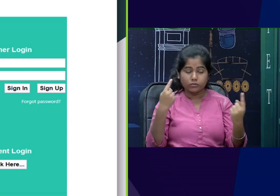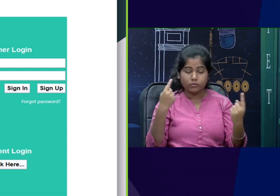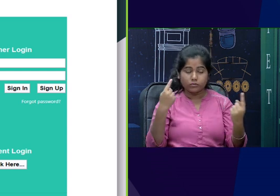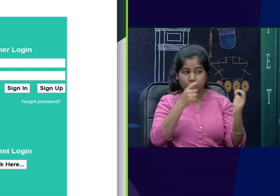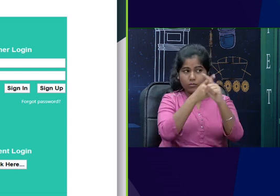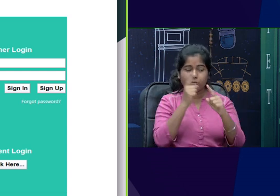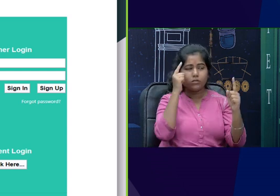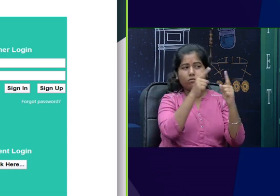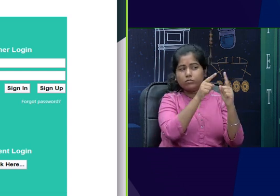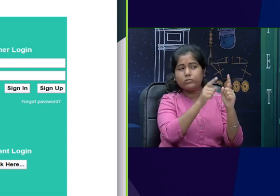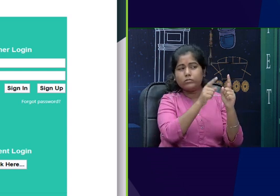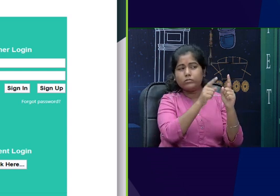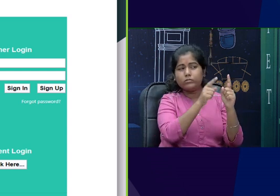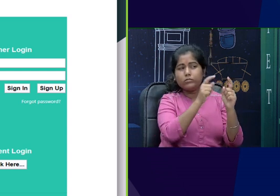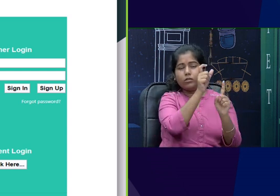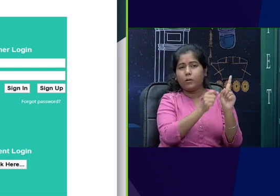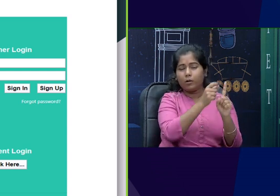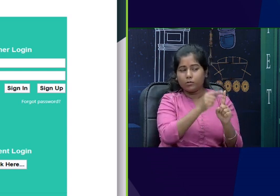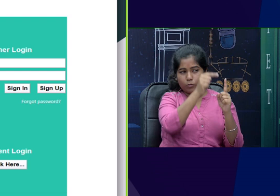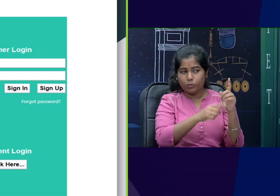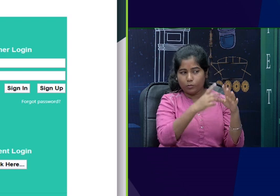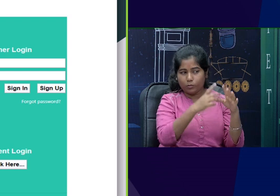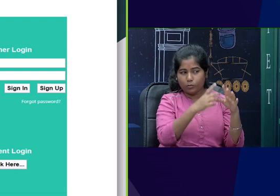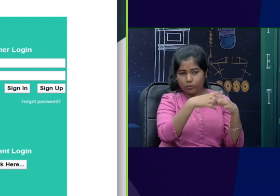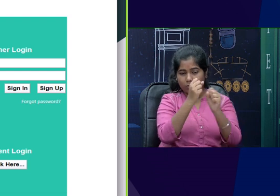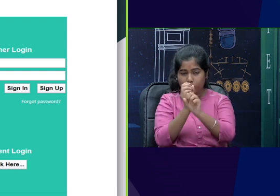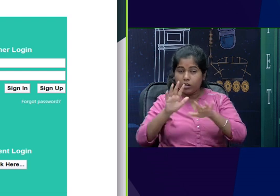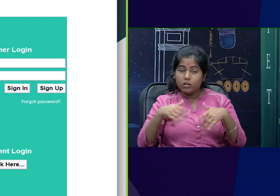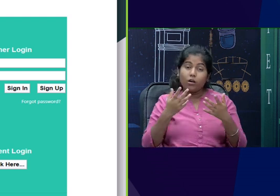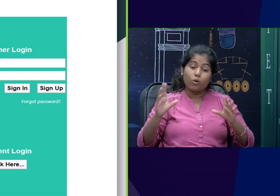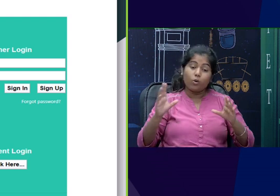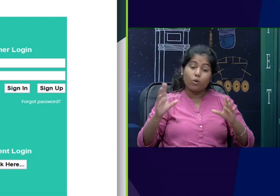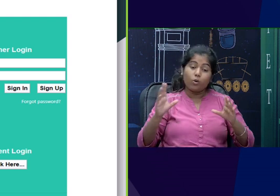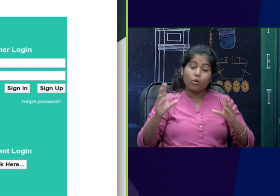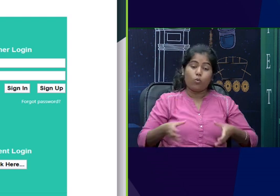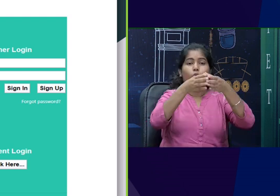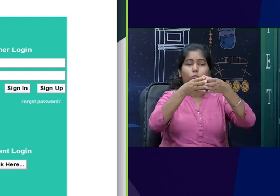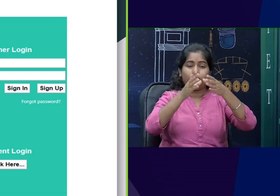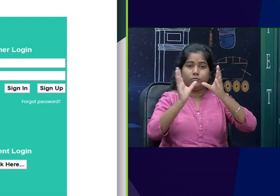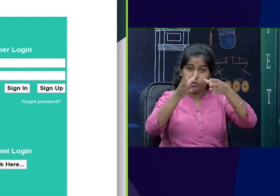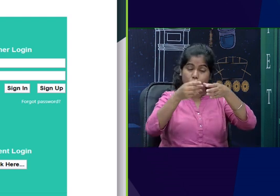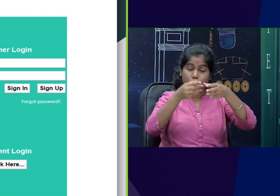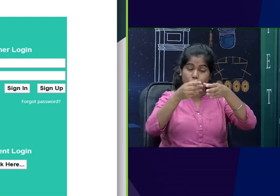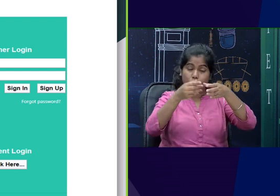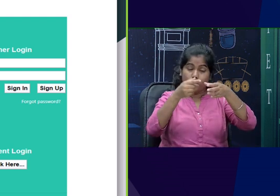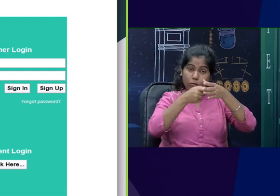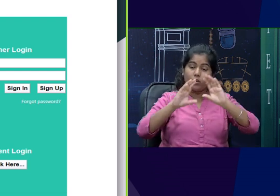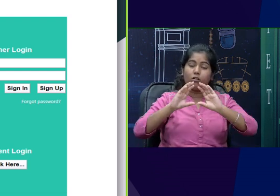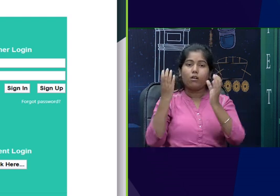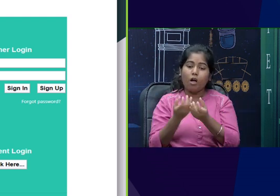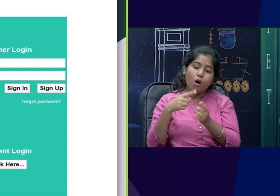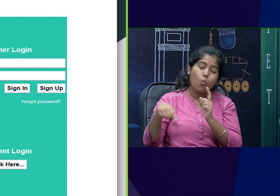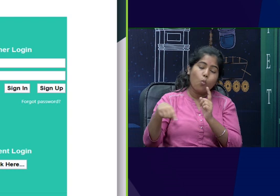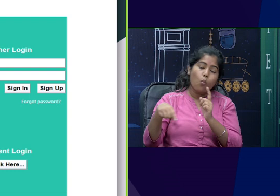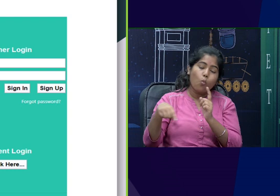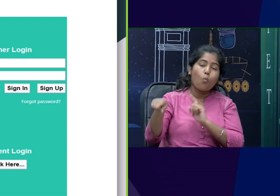बनाना होता है तो उसके लिए भी सूटेबल है, या फिर पूरे ग्रुप और क्लास के लिए बनाना हो उसके